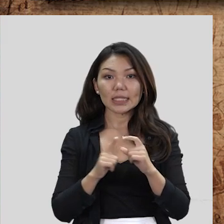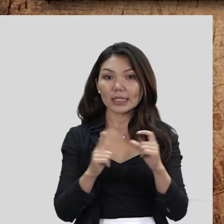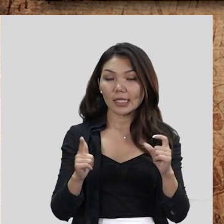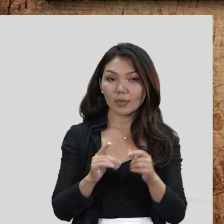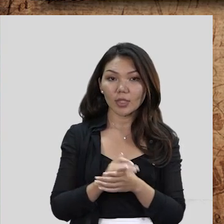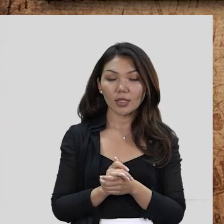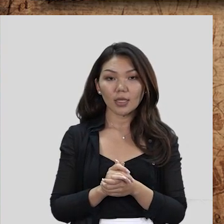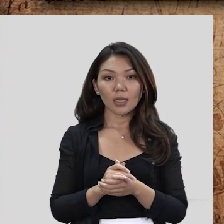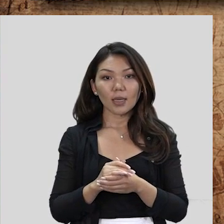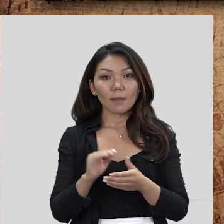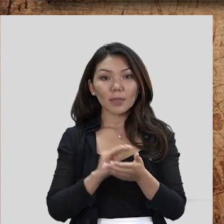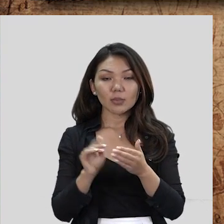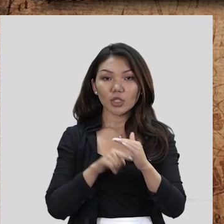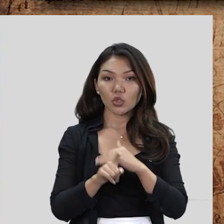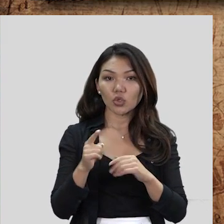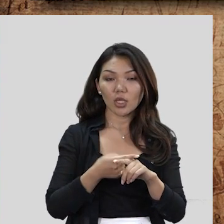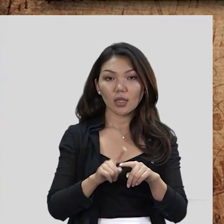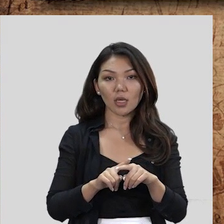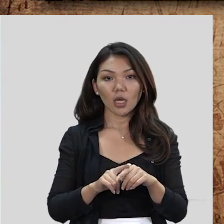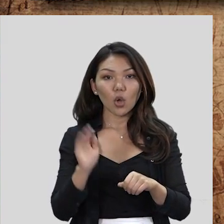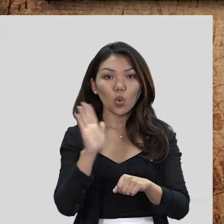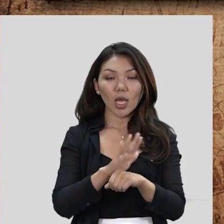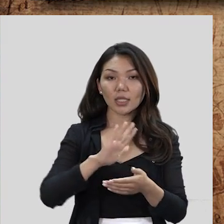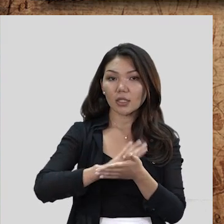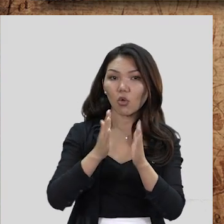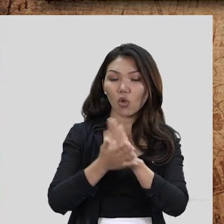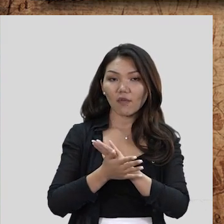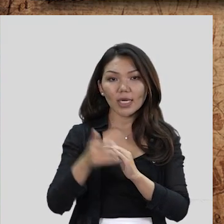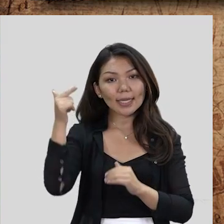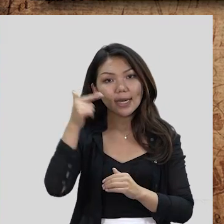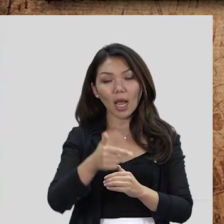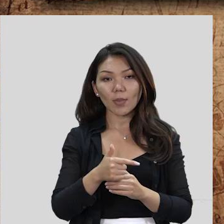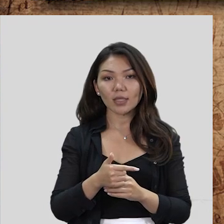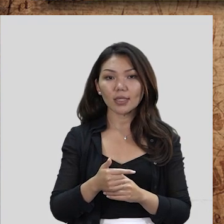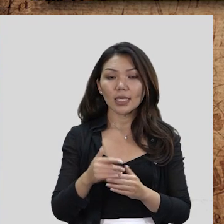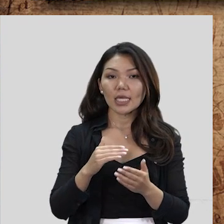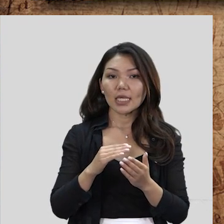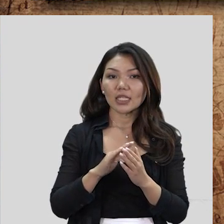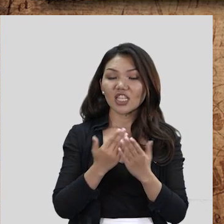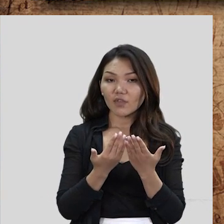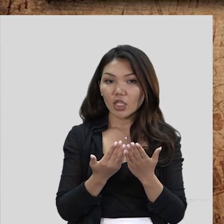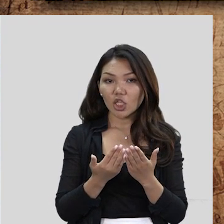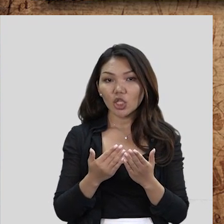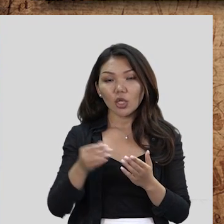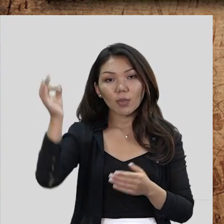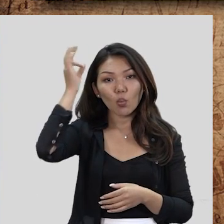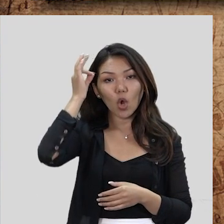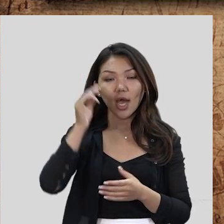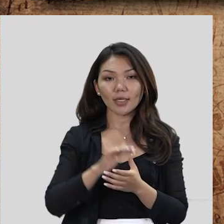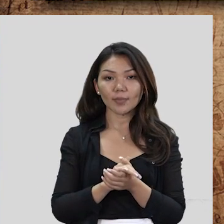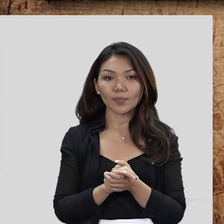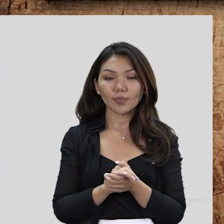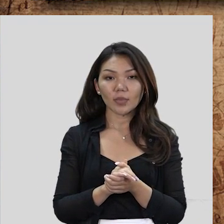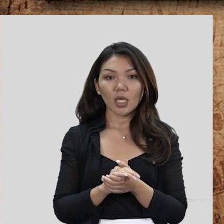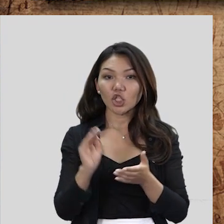этой встрече скелеты писи хроники письма указы договор и грамоты дневники мемуары воспоминания также